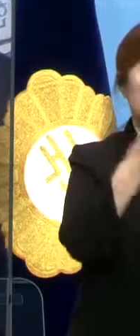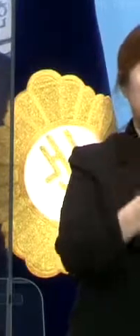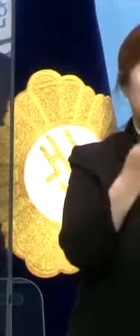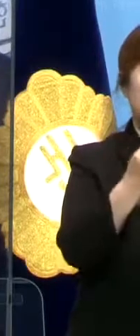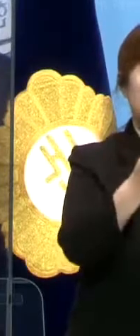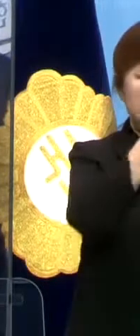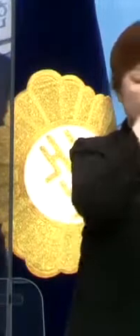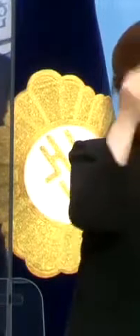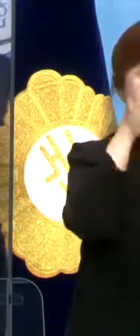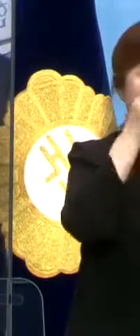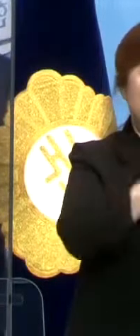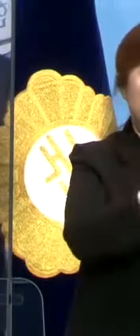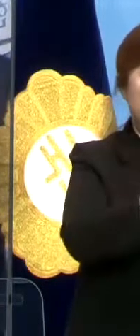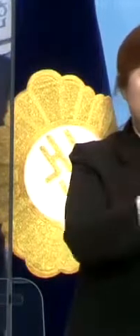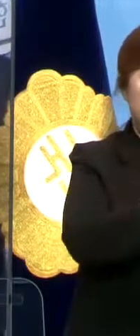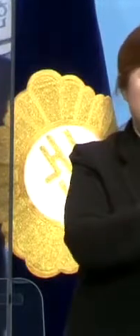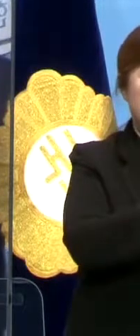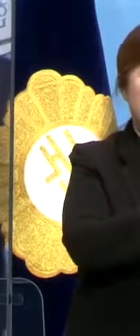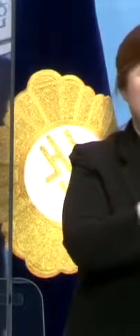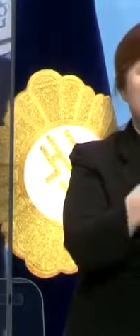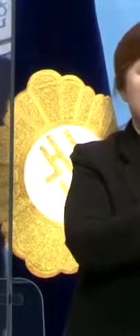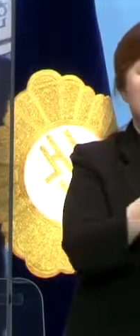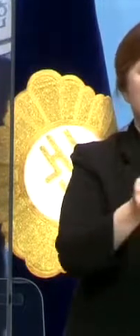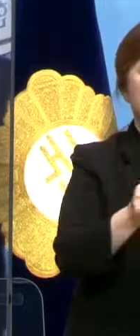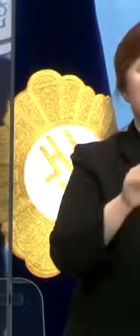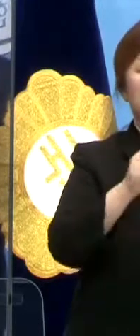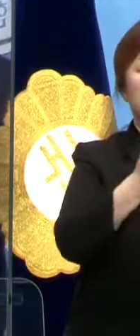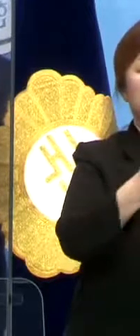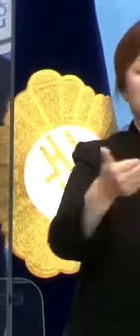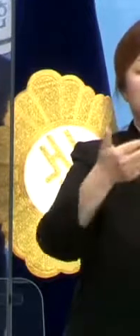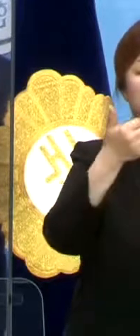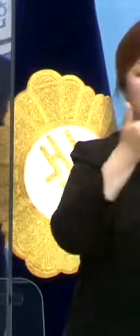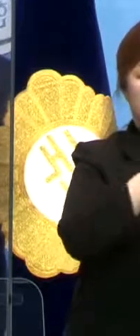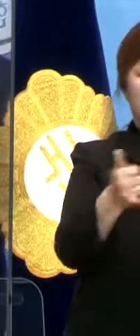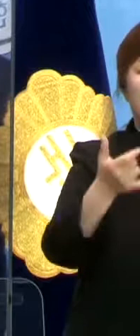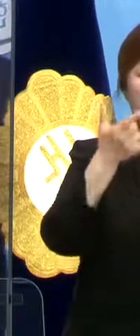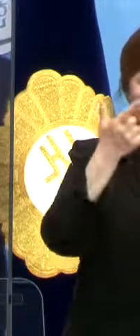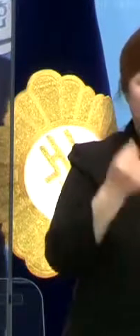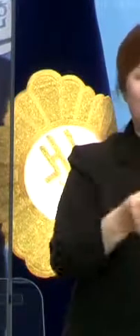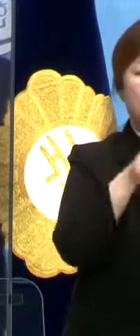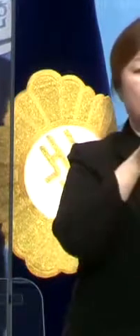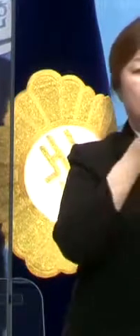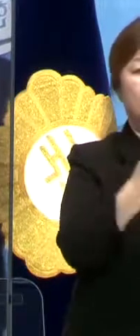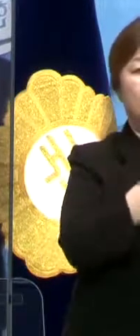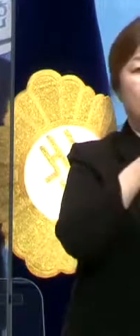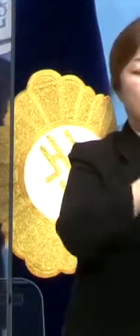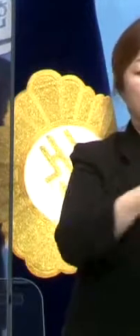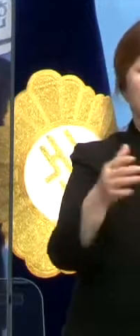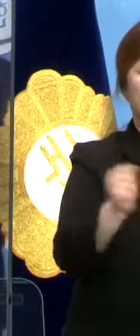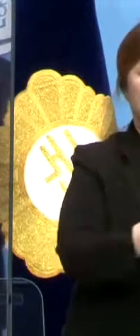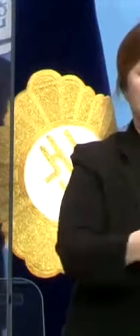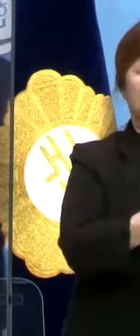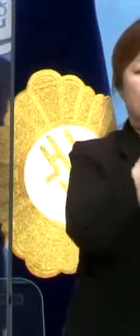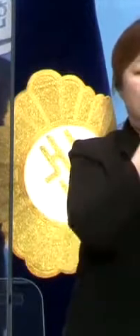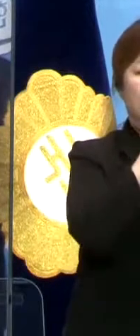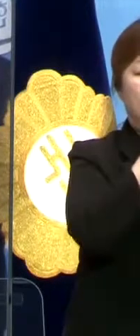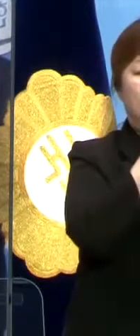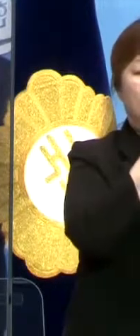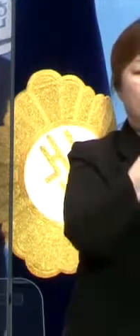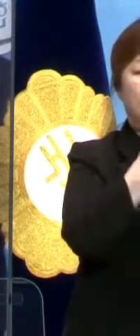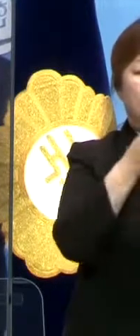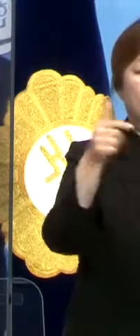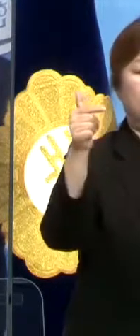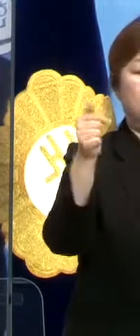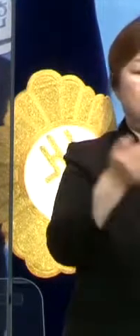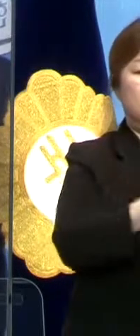청년 알바 신들이 구원과 같이 비슷한 방법으로 증명을 간 어지고